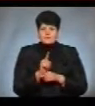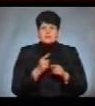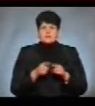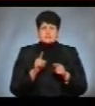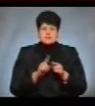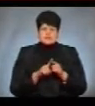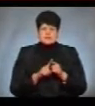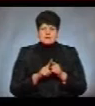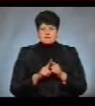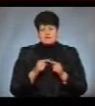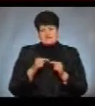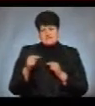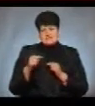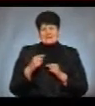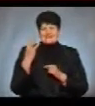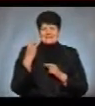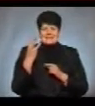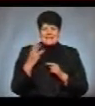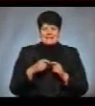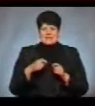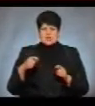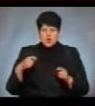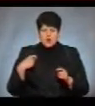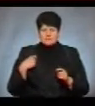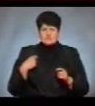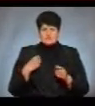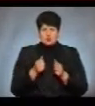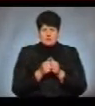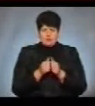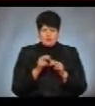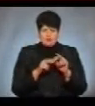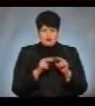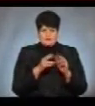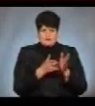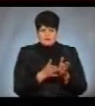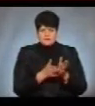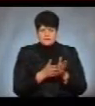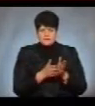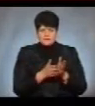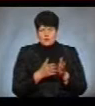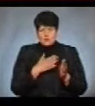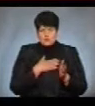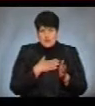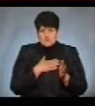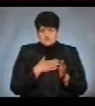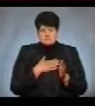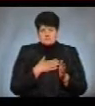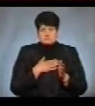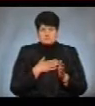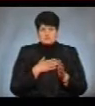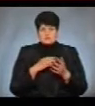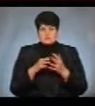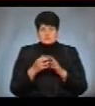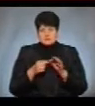підрозділ має розташовуватися на відстані 3 кілометри до найближчої будівлі споруди в населеному пункті. Відповідно, в нас пожежний